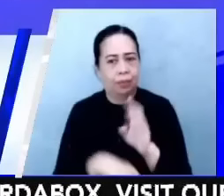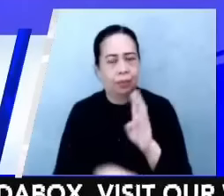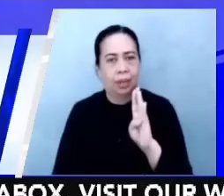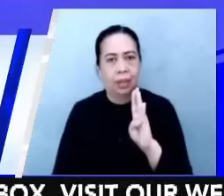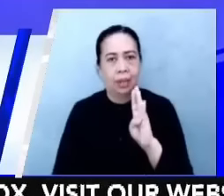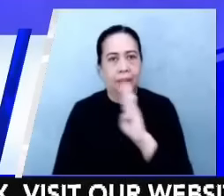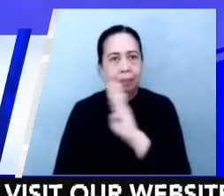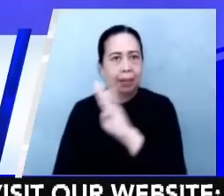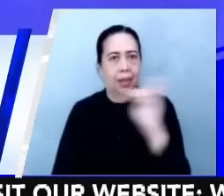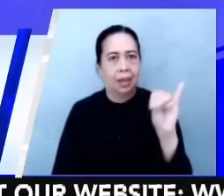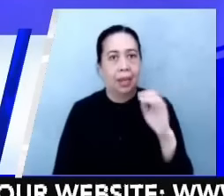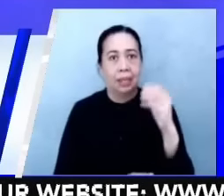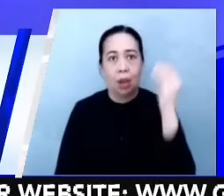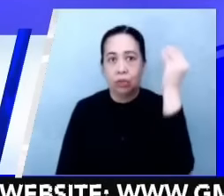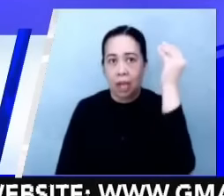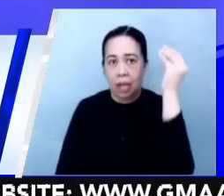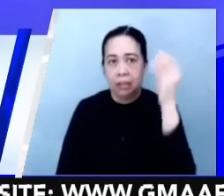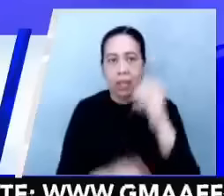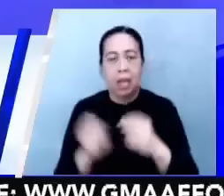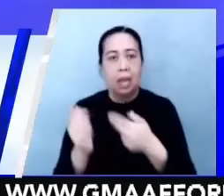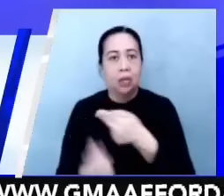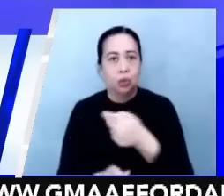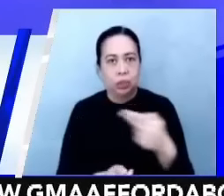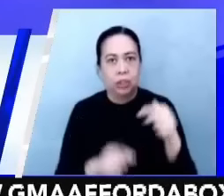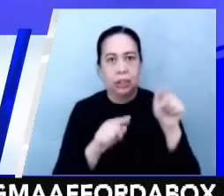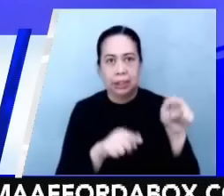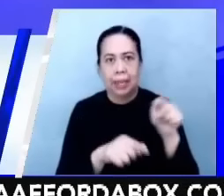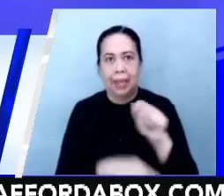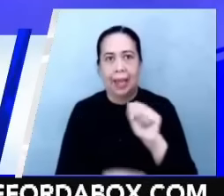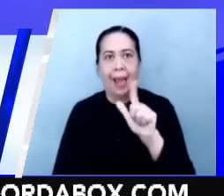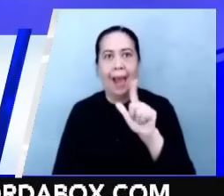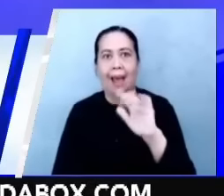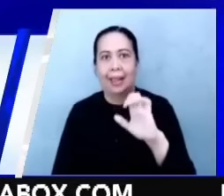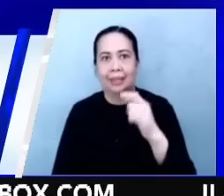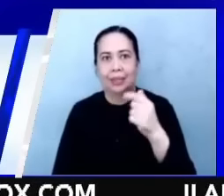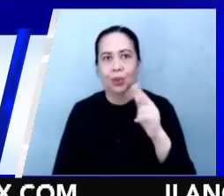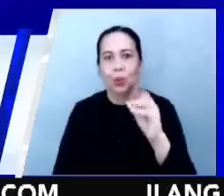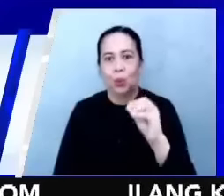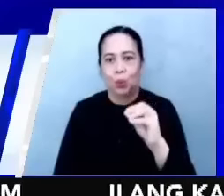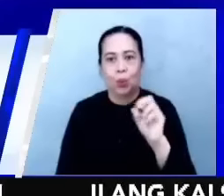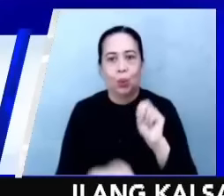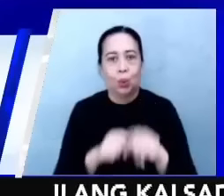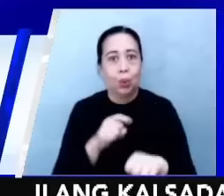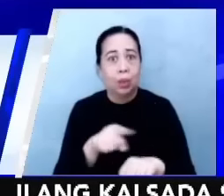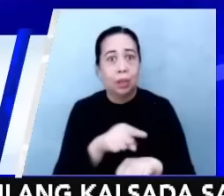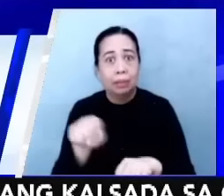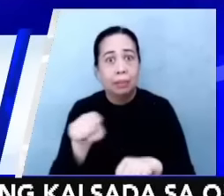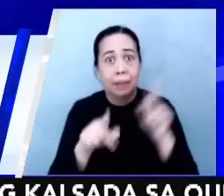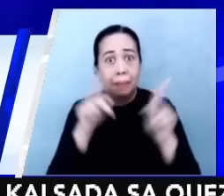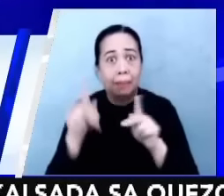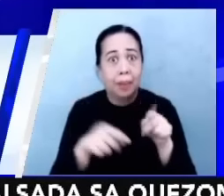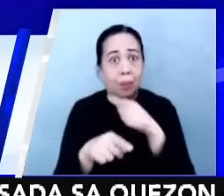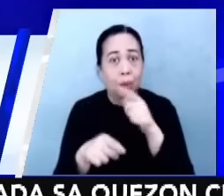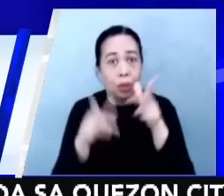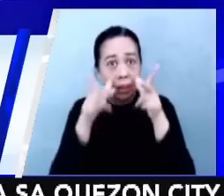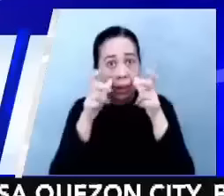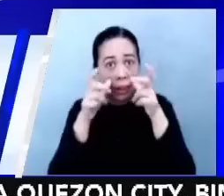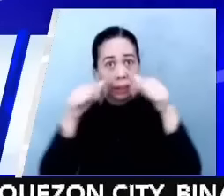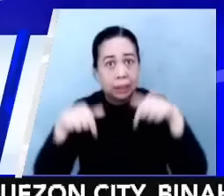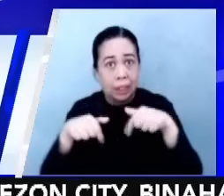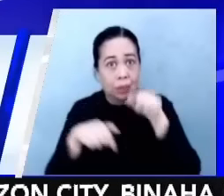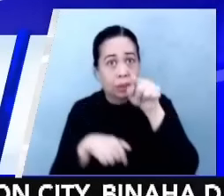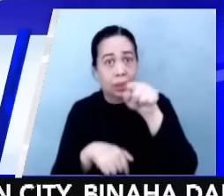jakarta Indonesia daw yang si Alice guo kaya kung may mga kababayan tayo na nakikinig ngayon na nandiyan sa